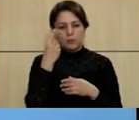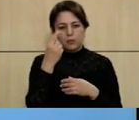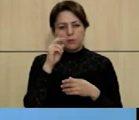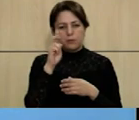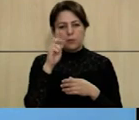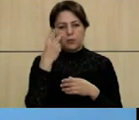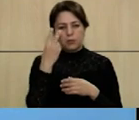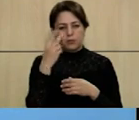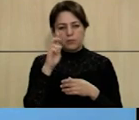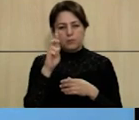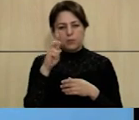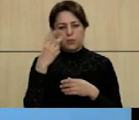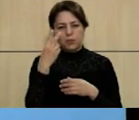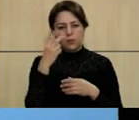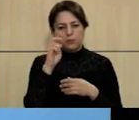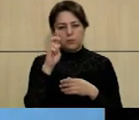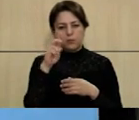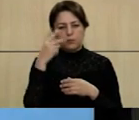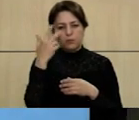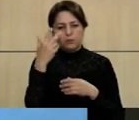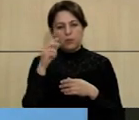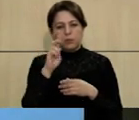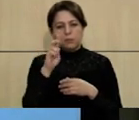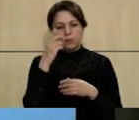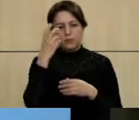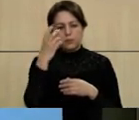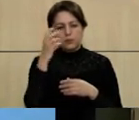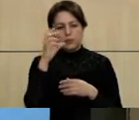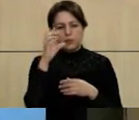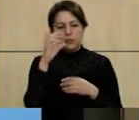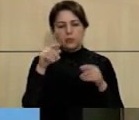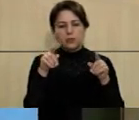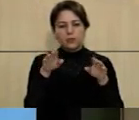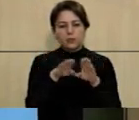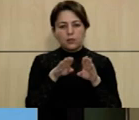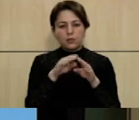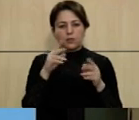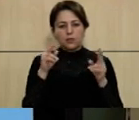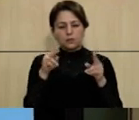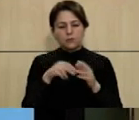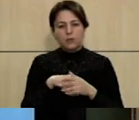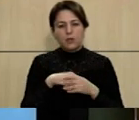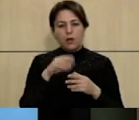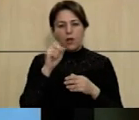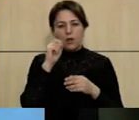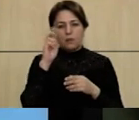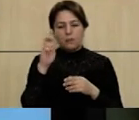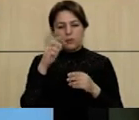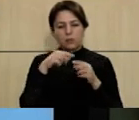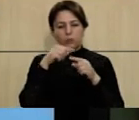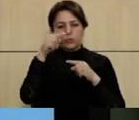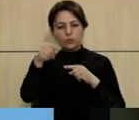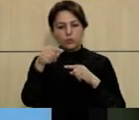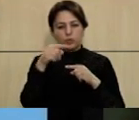B3, B3, B3 BC lar teng kesmalar. AB ning uzunligi, mana bu